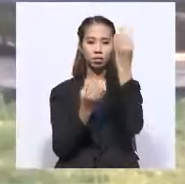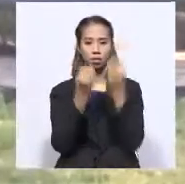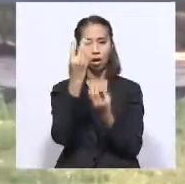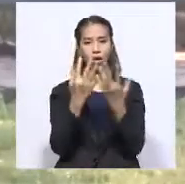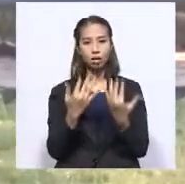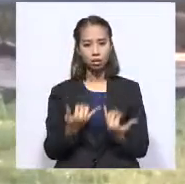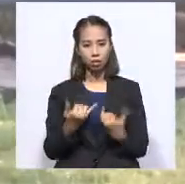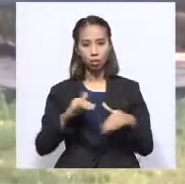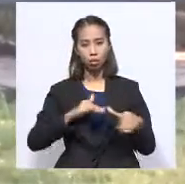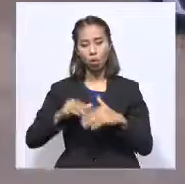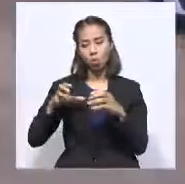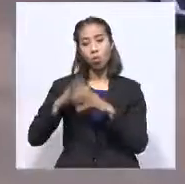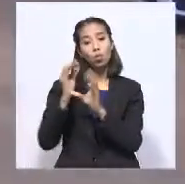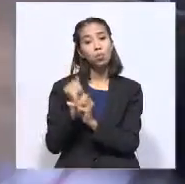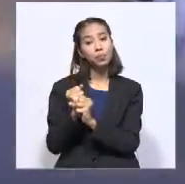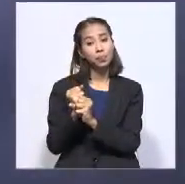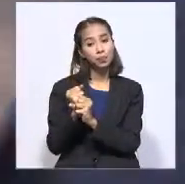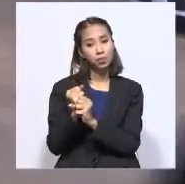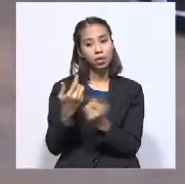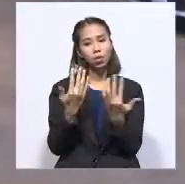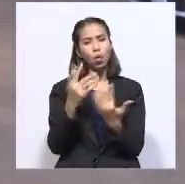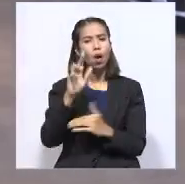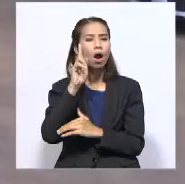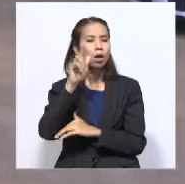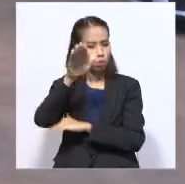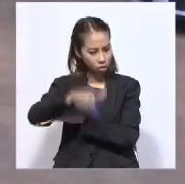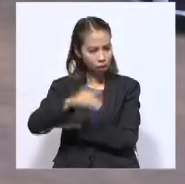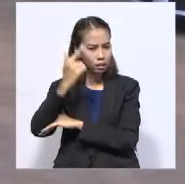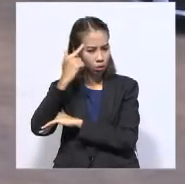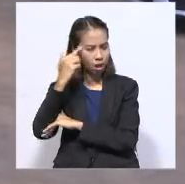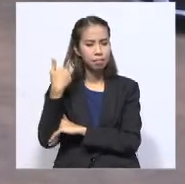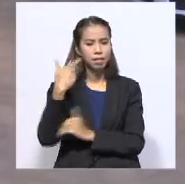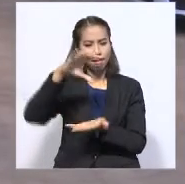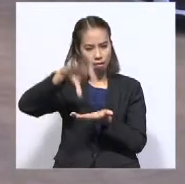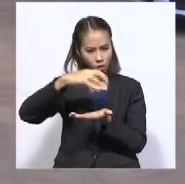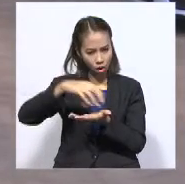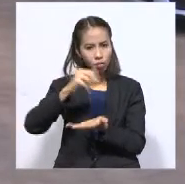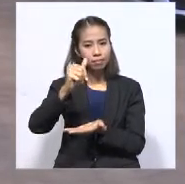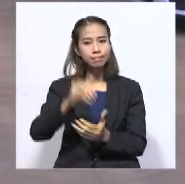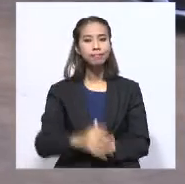แล้วนะครับก็ลงไปพร้อมกับเจ้าหน้าที่ก็ช่วงข่าวเย็นนะครับน่าจะมีรายงานสดกลับเข้ามานะครับ